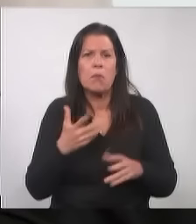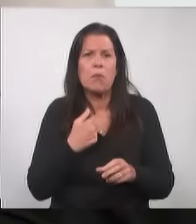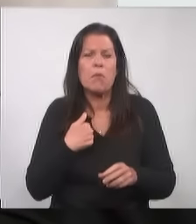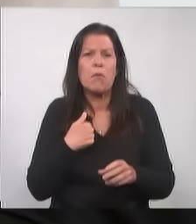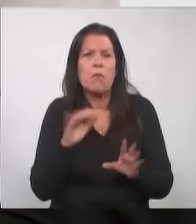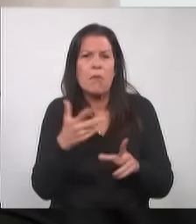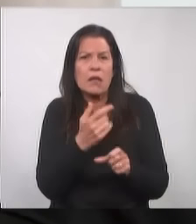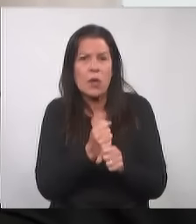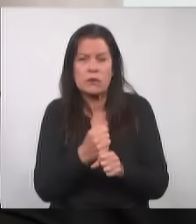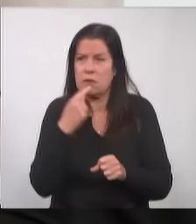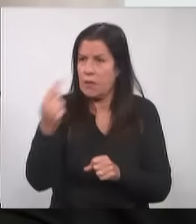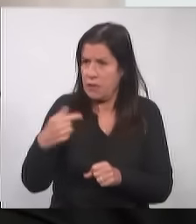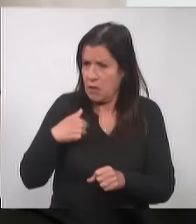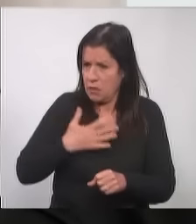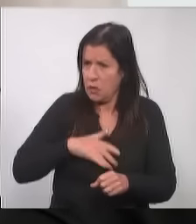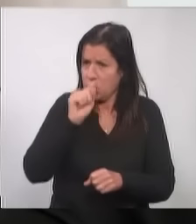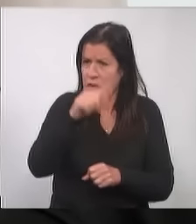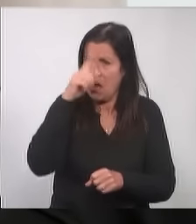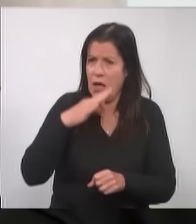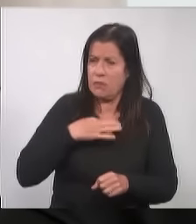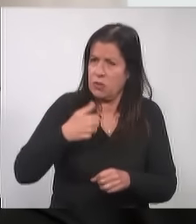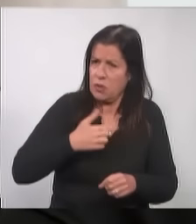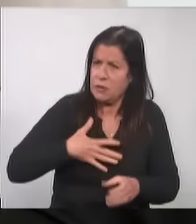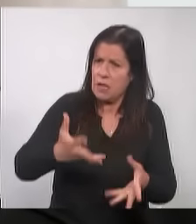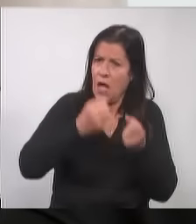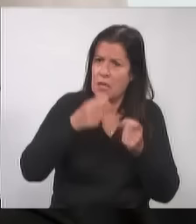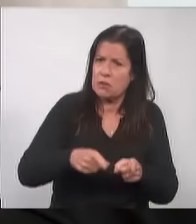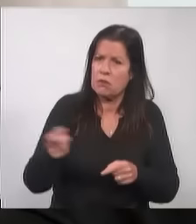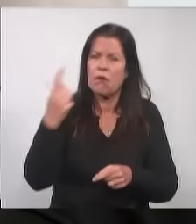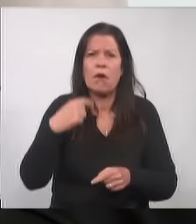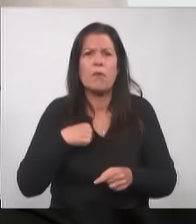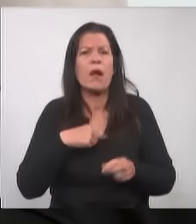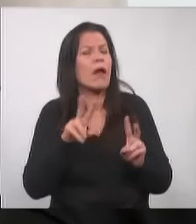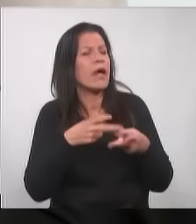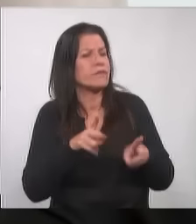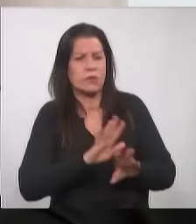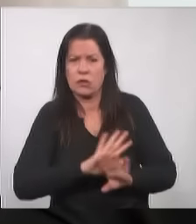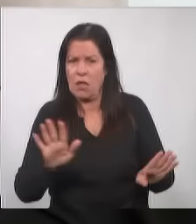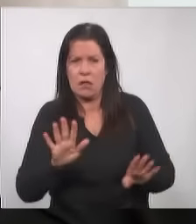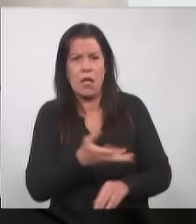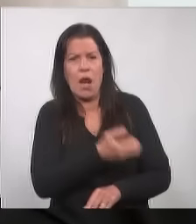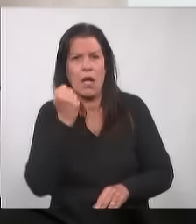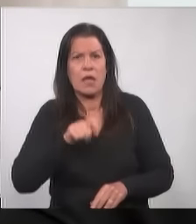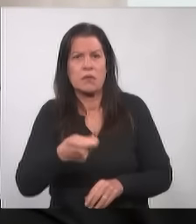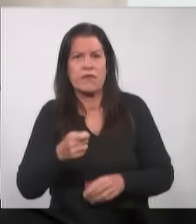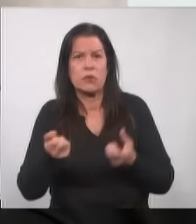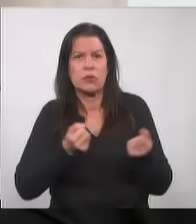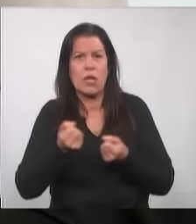הולך להביא את אבא שלי, אני הולך לחלץ אותו. אמר לי, אתה לא יכול להיכנס לשם. הוא לקח לי את המפתחות של הרכב, ונכנס לתוך